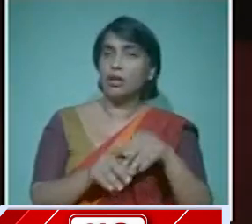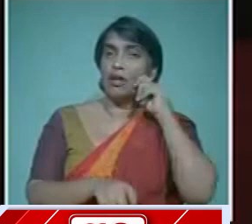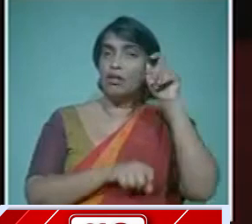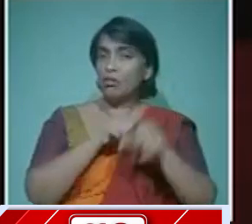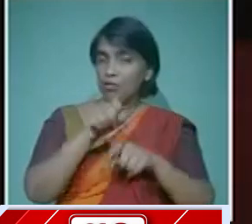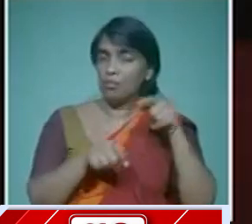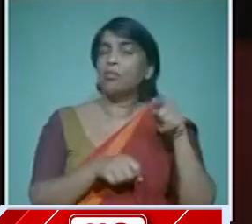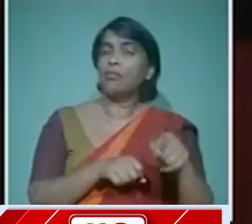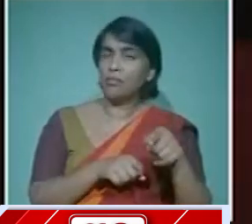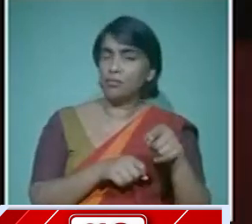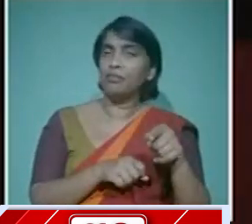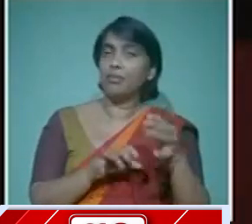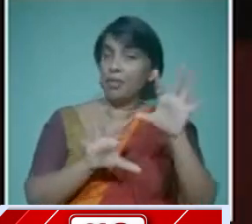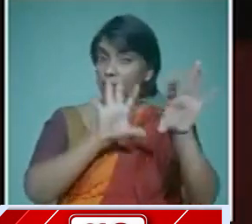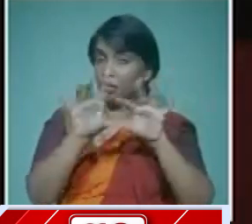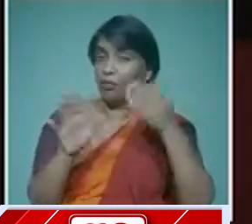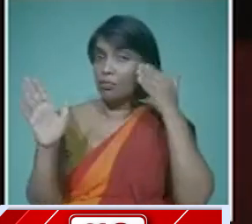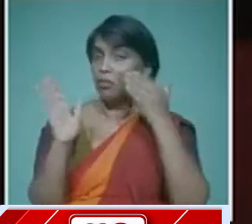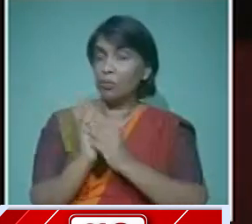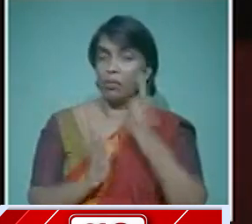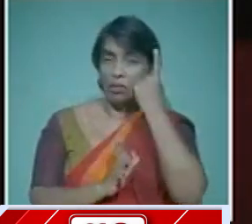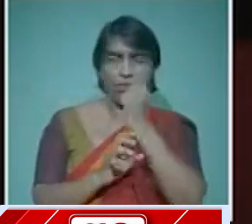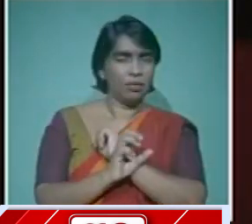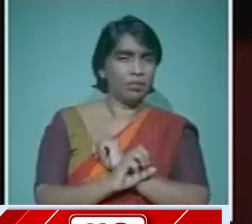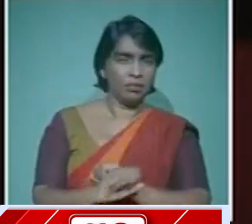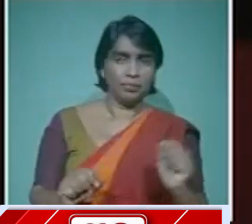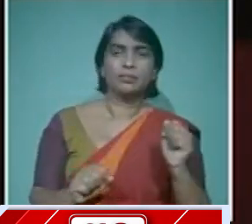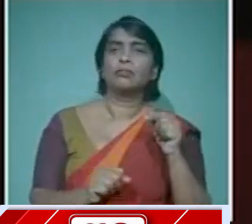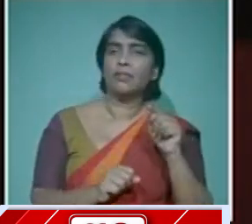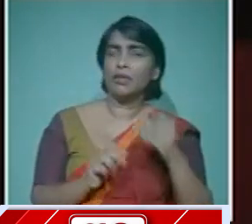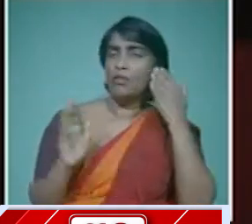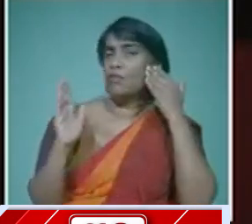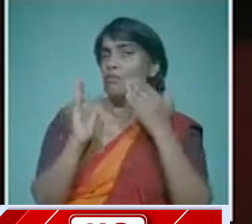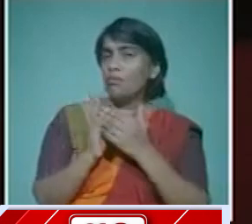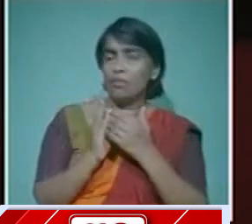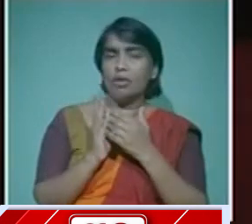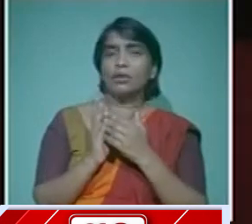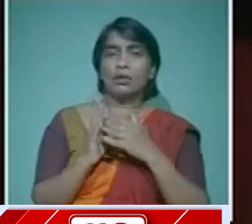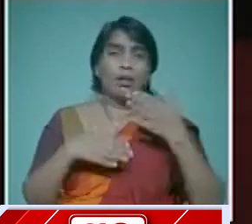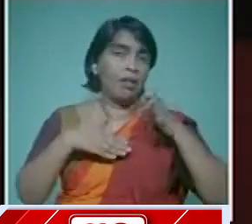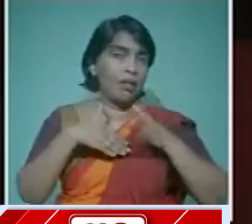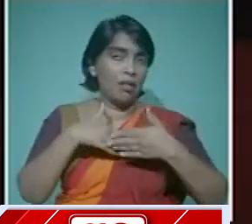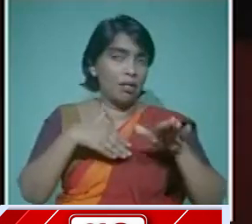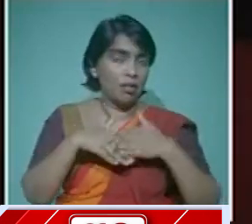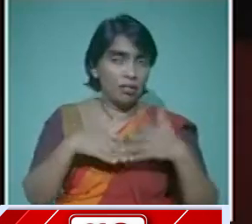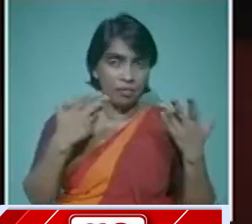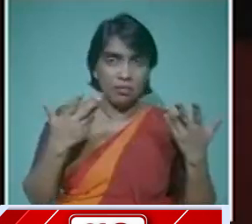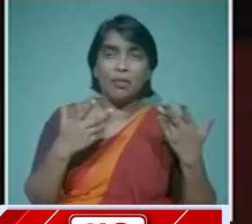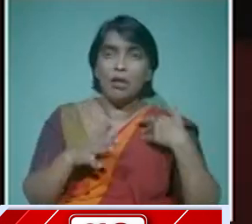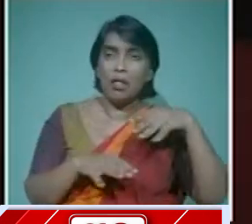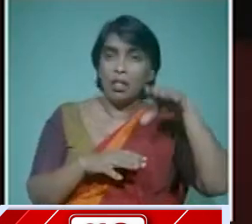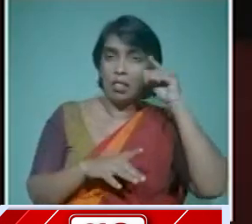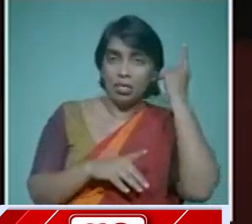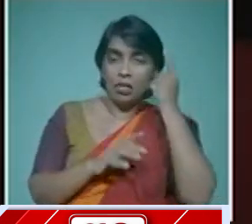පුද්ගලයෝ ඒ විෂය පිළිබඳ දැනුමක් නැත්තම්, ඒ විෂය පිළිබඳව අත්දැකීමක් නැත්තම්,